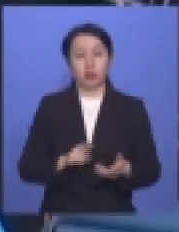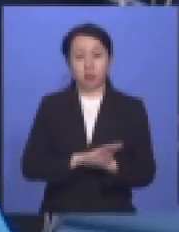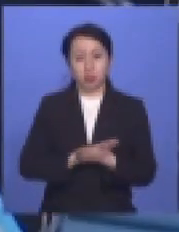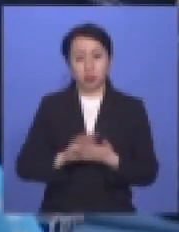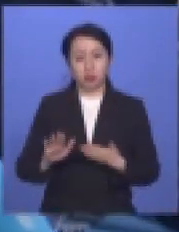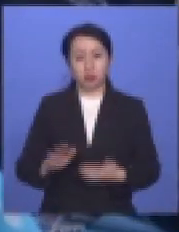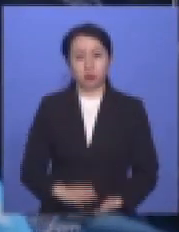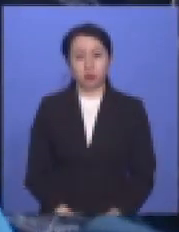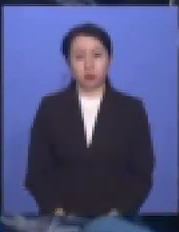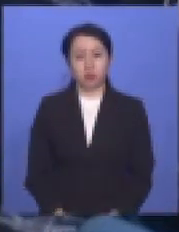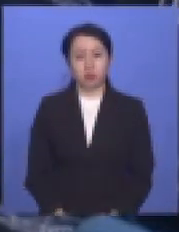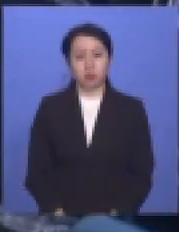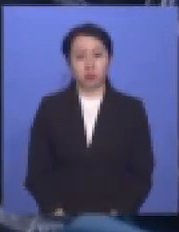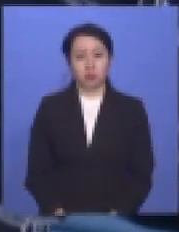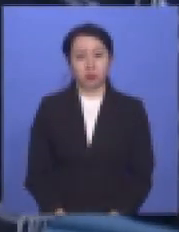дезинфекцию. Они были?